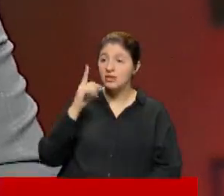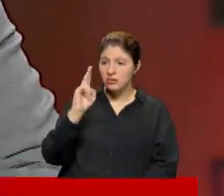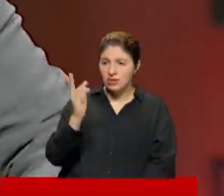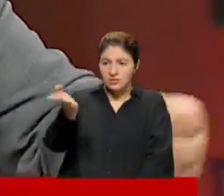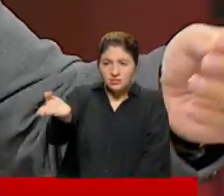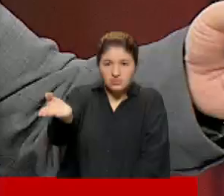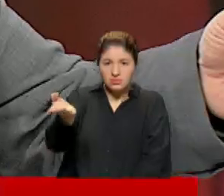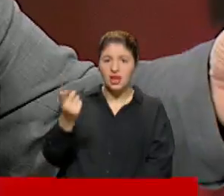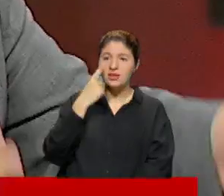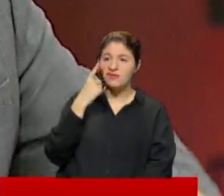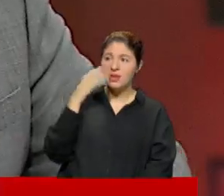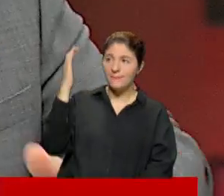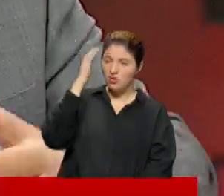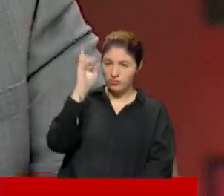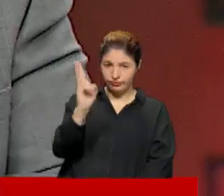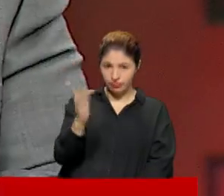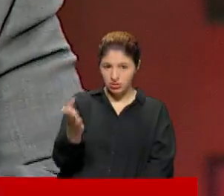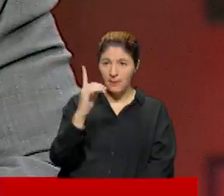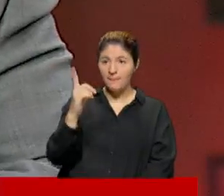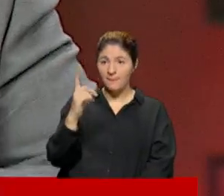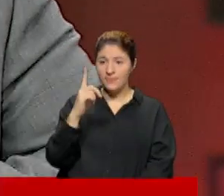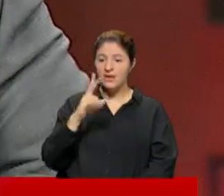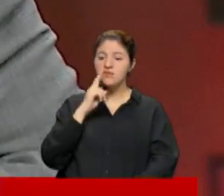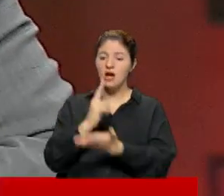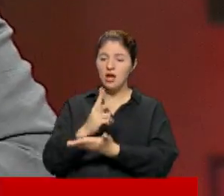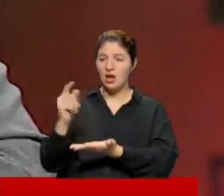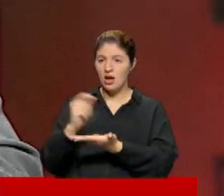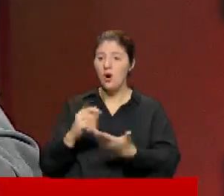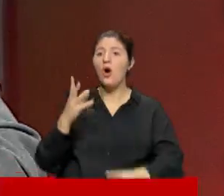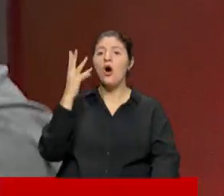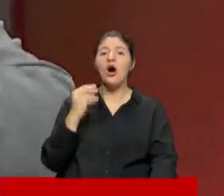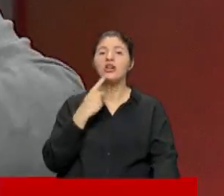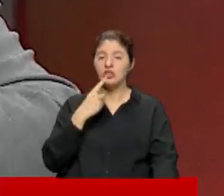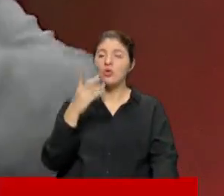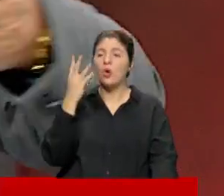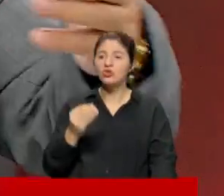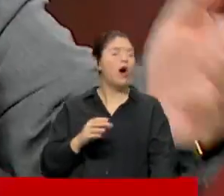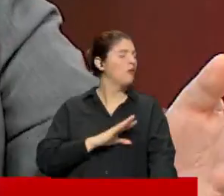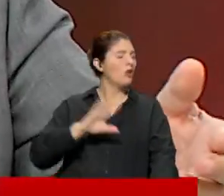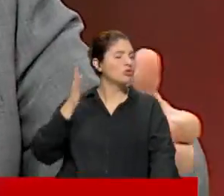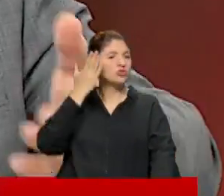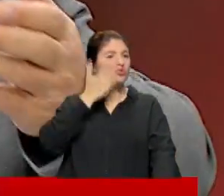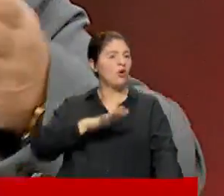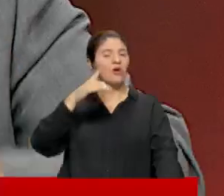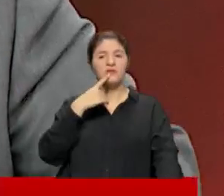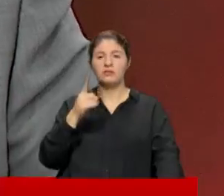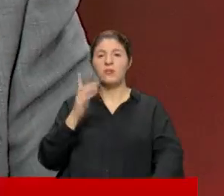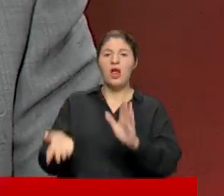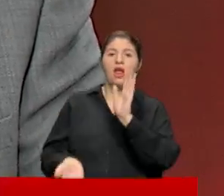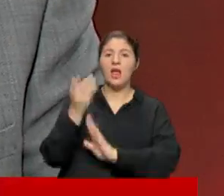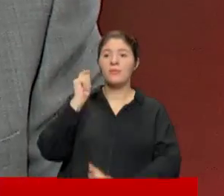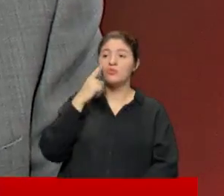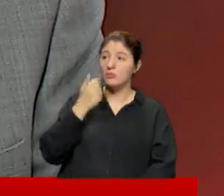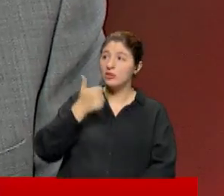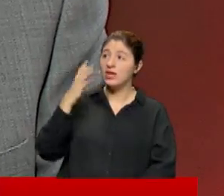Sizsiniz devletin başı Sizde bir kararnameyle Ol deyince ol duruyor yok et deyince yok eden bir cumhurbaşkanınız